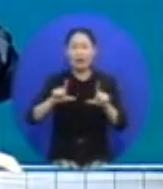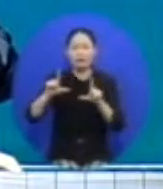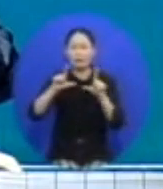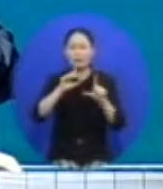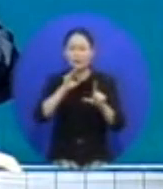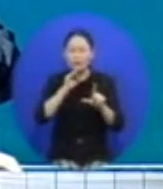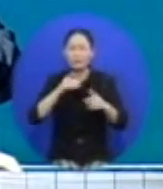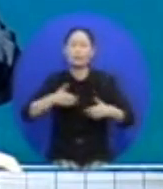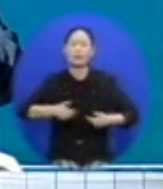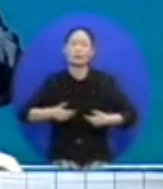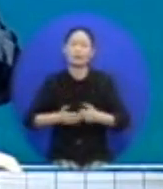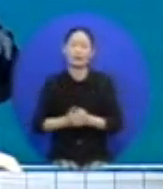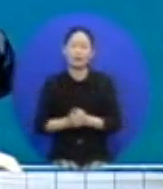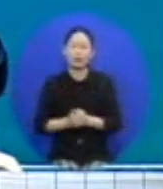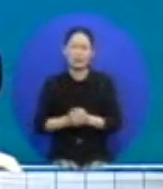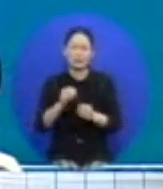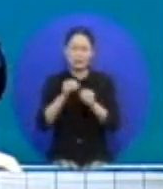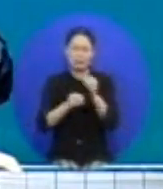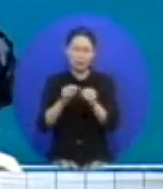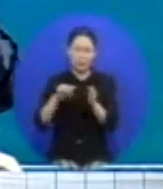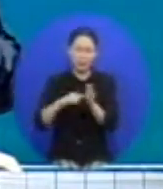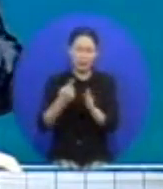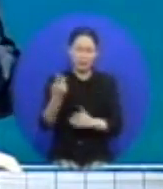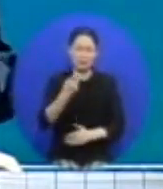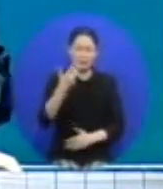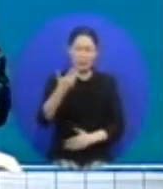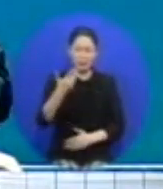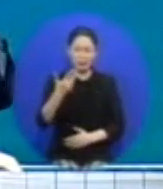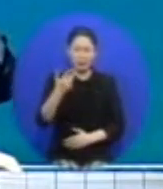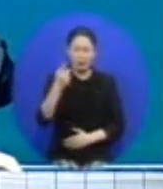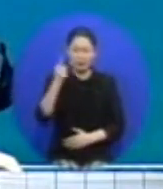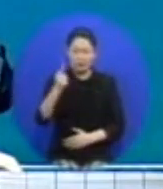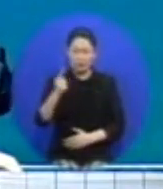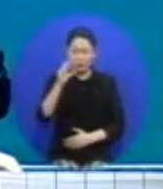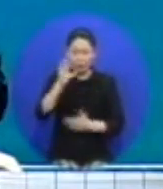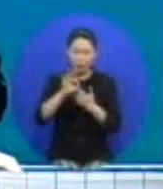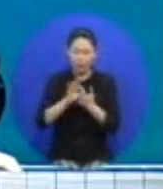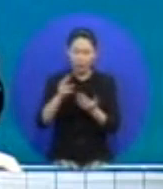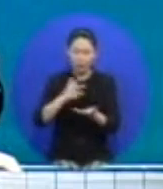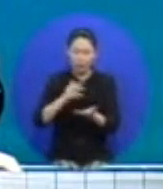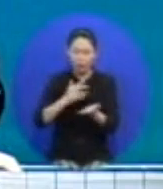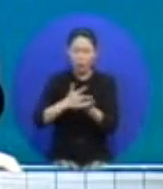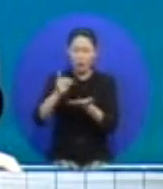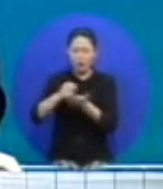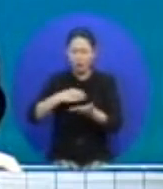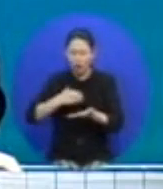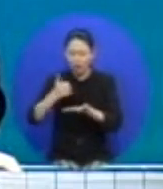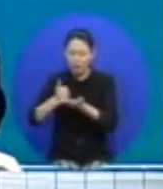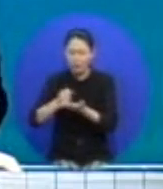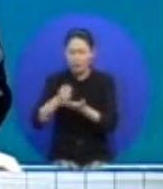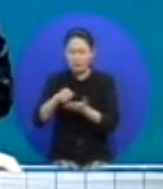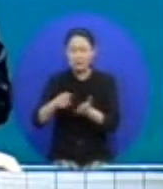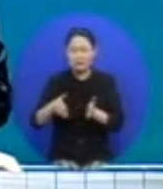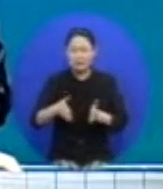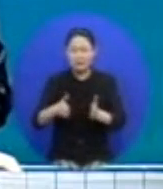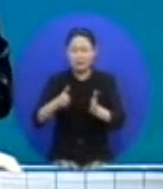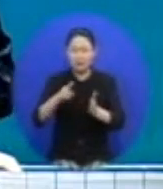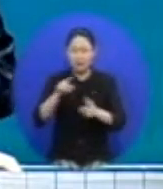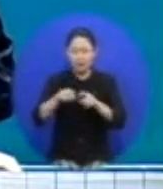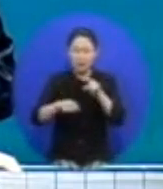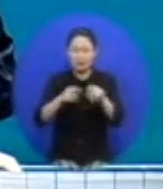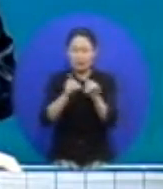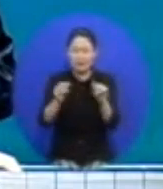필요해요 시편 100 28편 1절에 여호와를 경외하며 그의 길을 걷는 자마다 복이 있도다